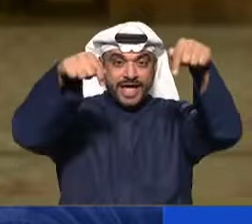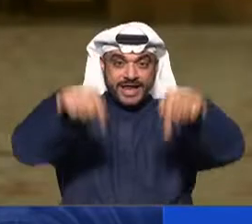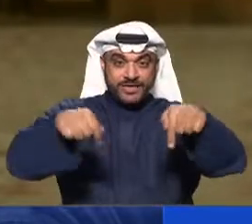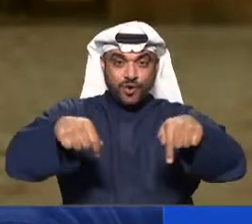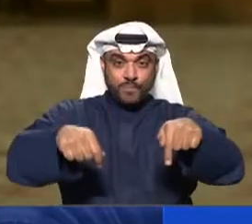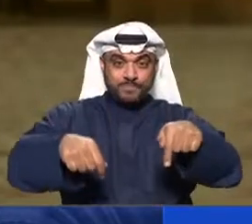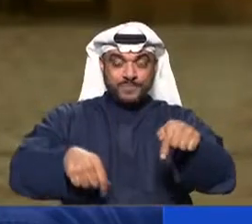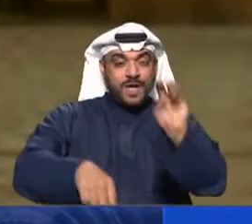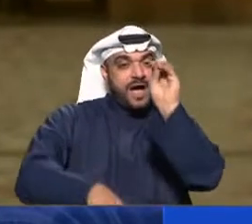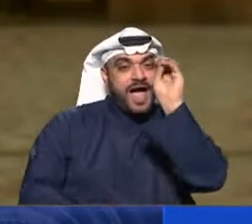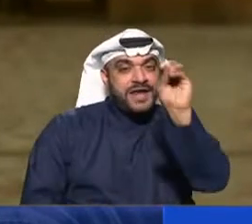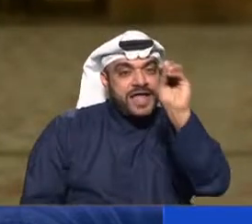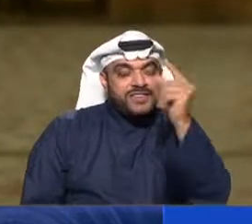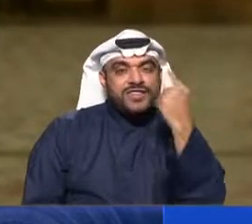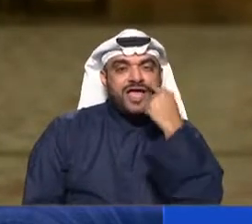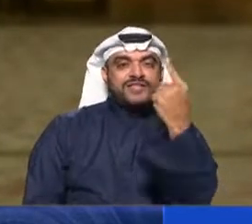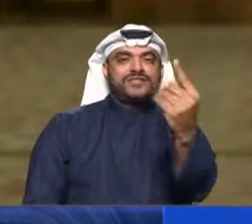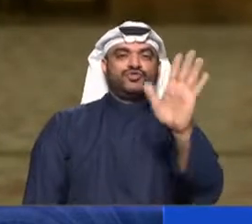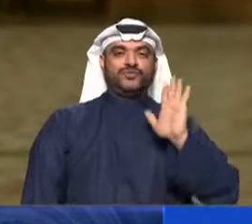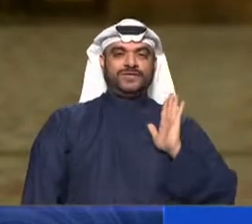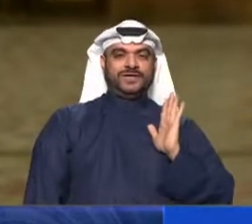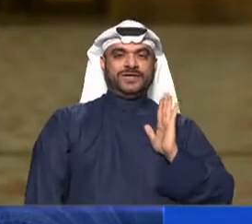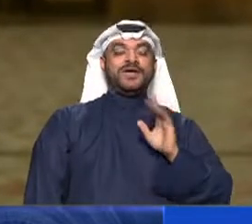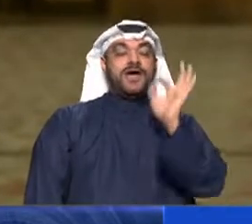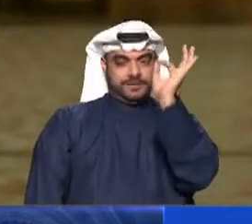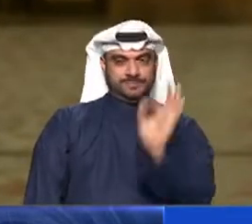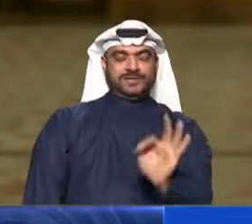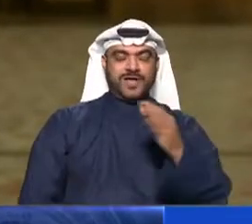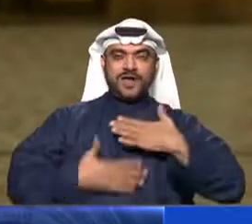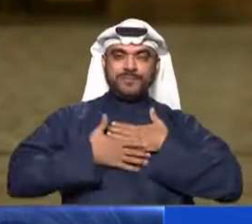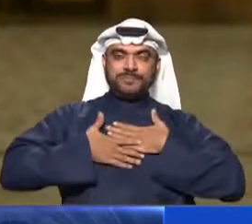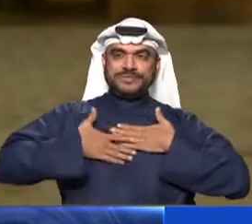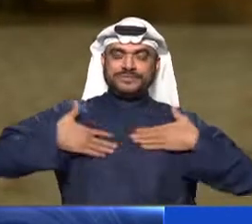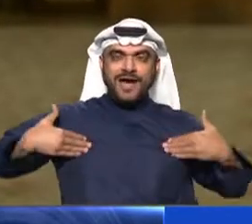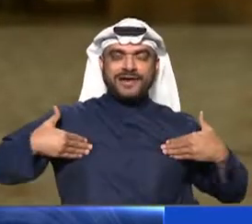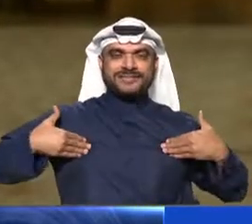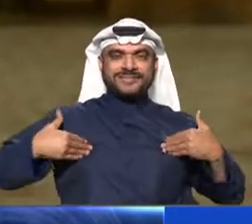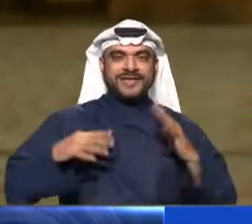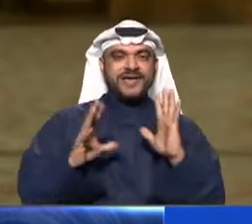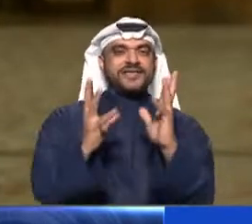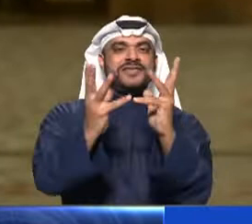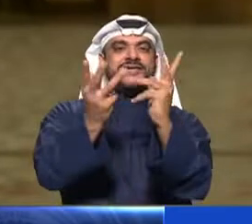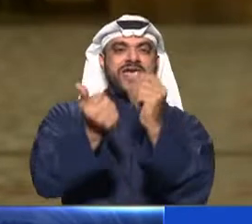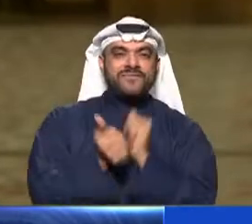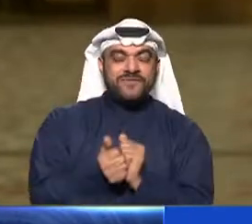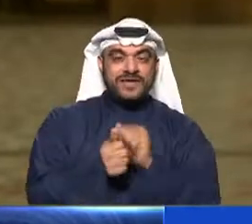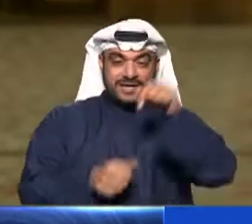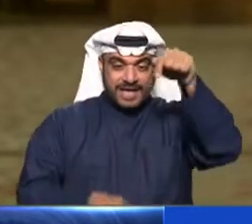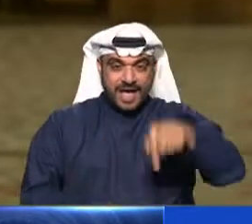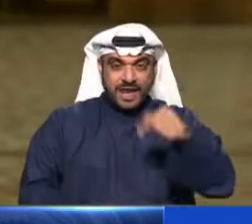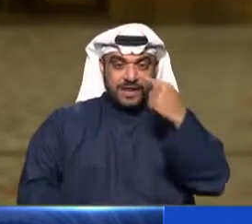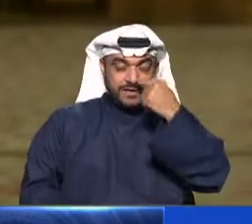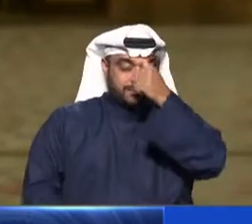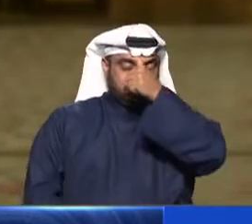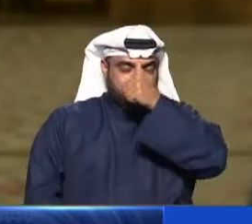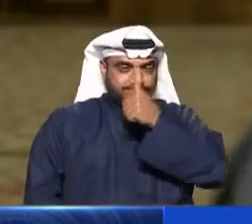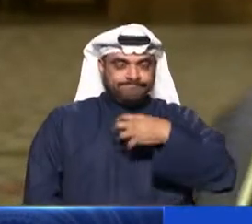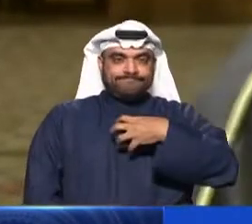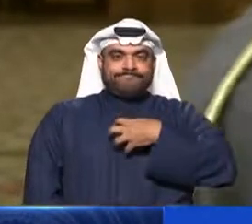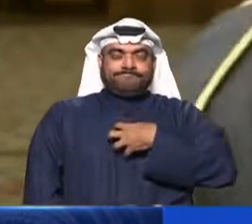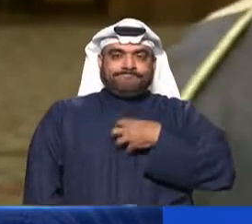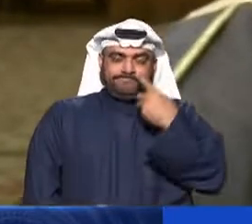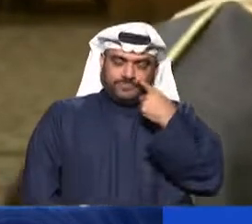أن ألفت الانتباه إلى شيء يعني فعلا يثلج الصدر في في في ظل الوضع المأساوي اللي